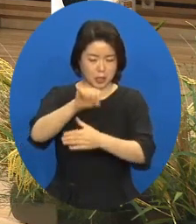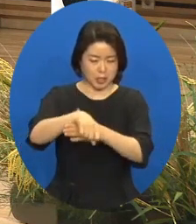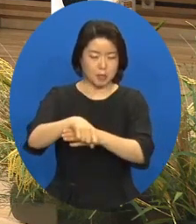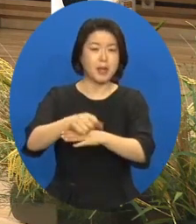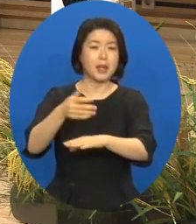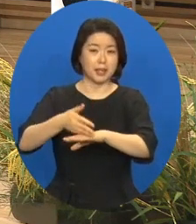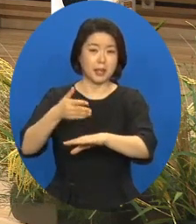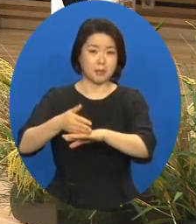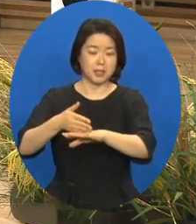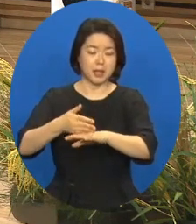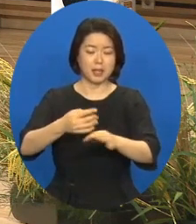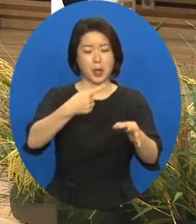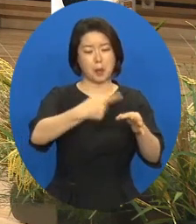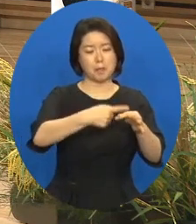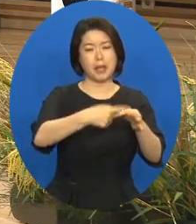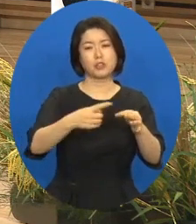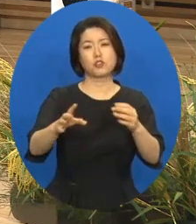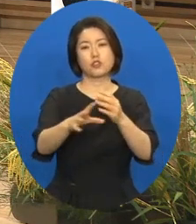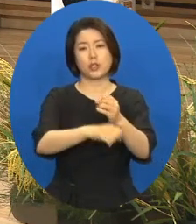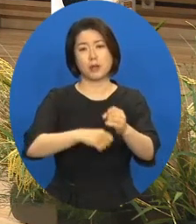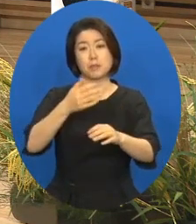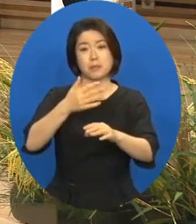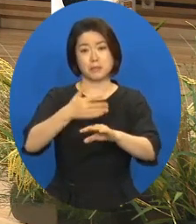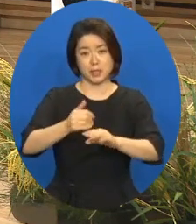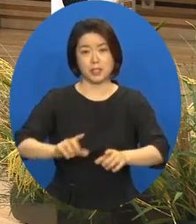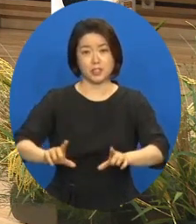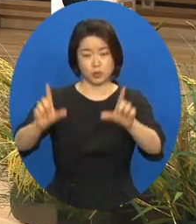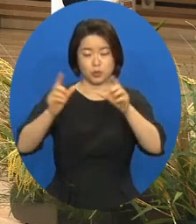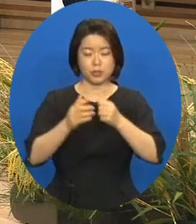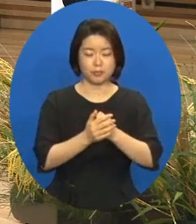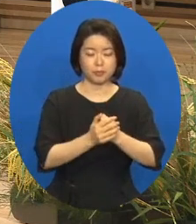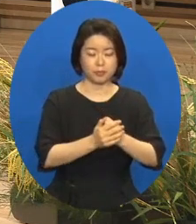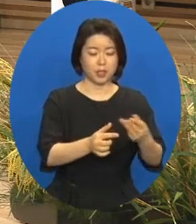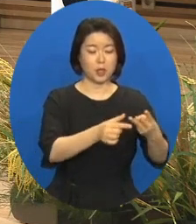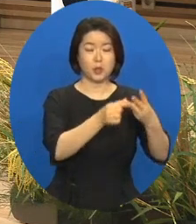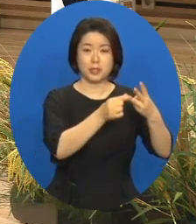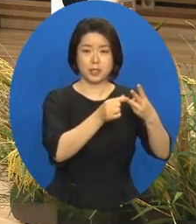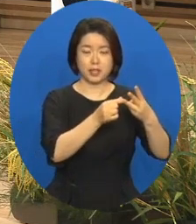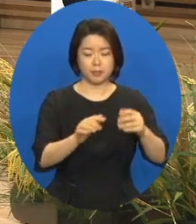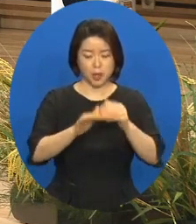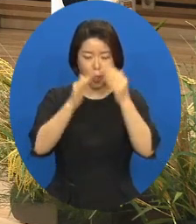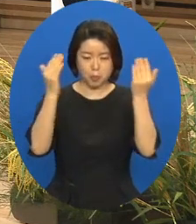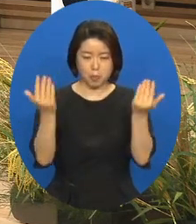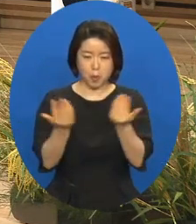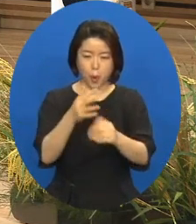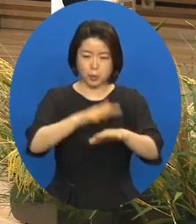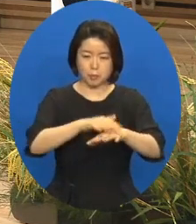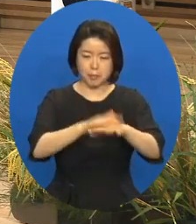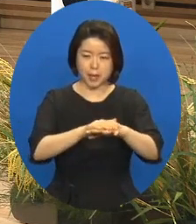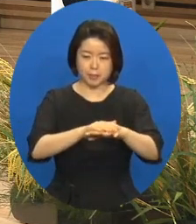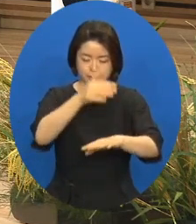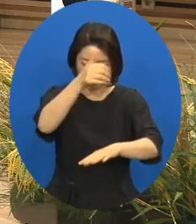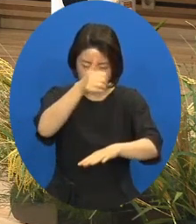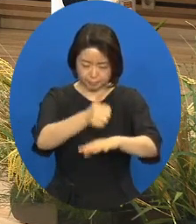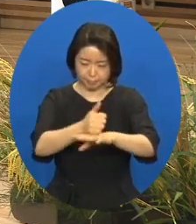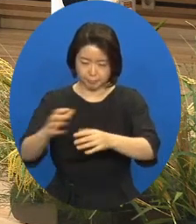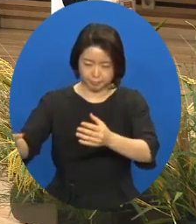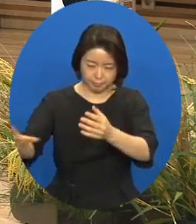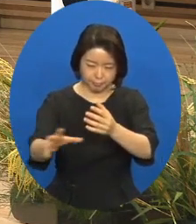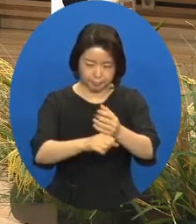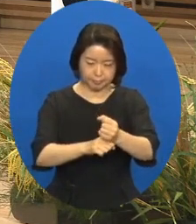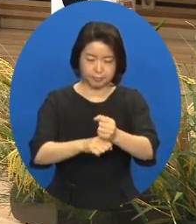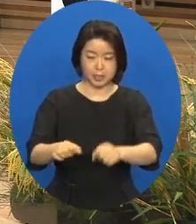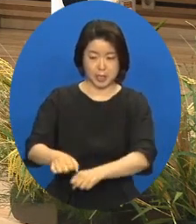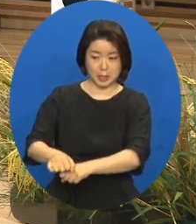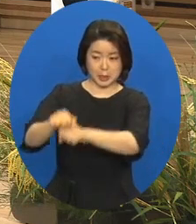맥추 감사 주일을 지키라. 그리고 모든 농사를 다 추수하고 창고에 저장하고 난